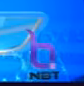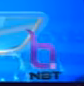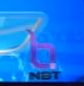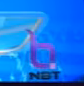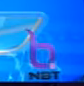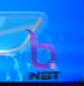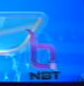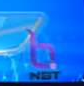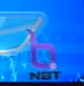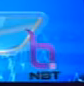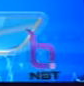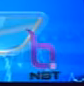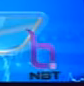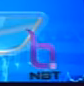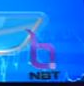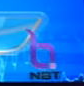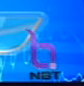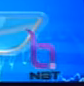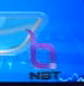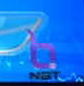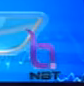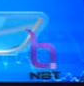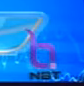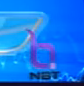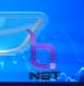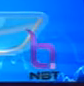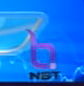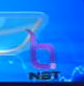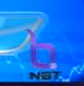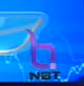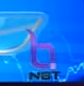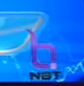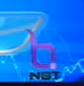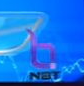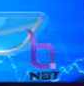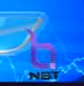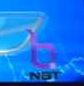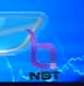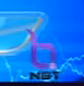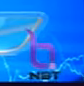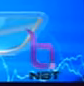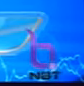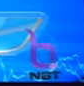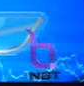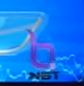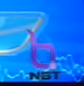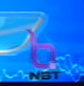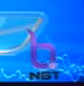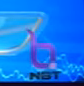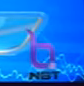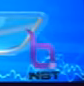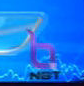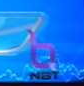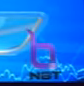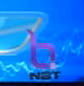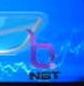ตลอดสัปดาห์ราคาร่วงลงไปร้อยละ 1.4 หลังปรับตัวขึ้นต่อเนื่อง3สัปดาห์ขณะที่สัญญาน้ำมันดิบเบรนท์ที่ตลาดลอนดอนลดลงไป